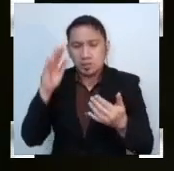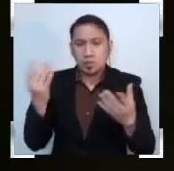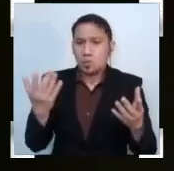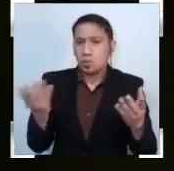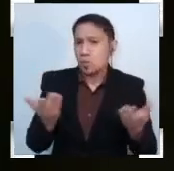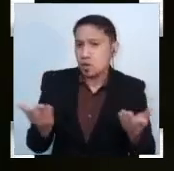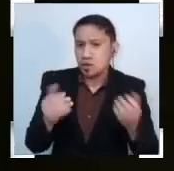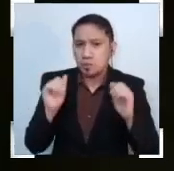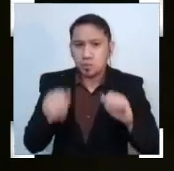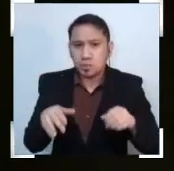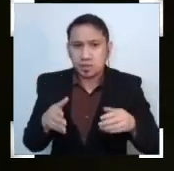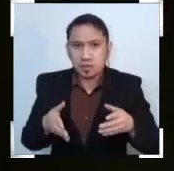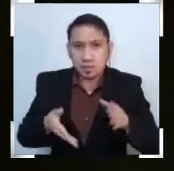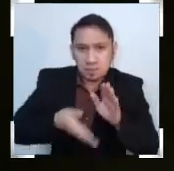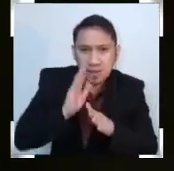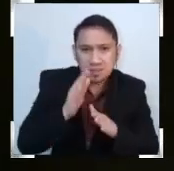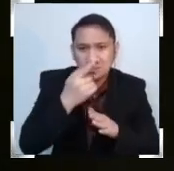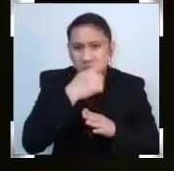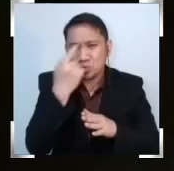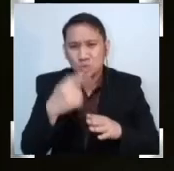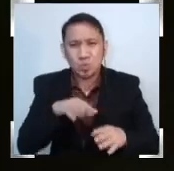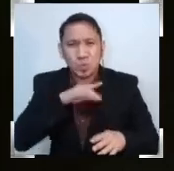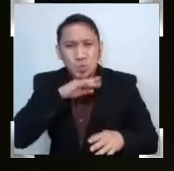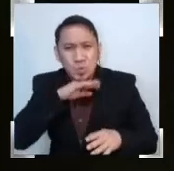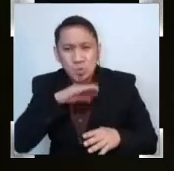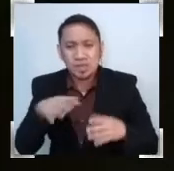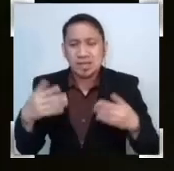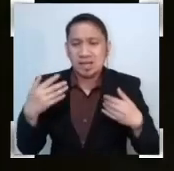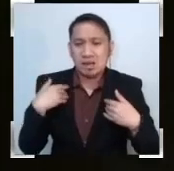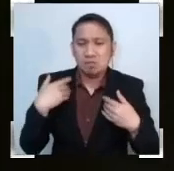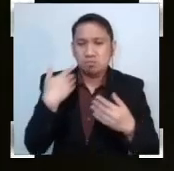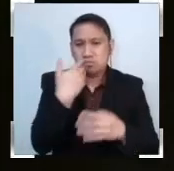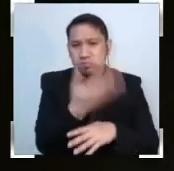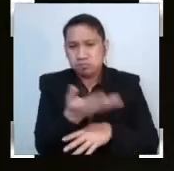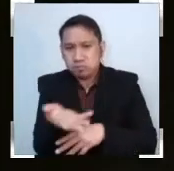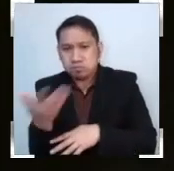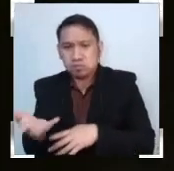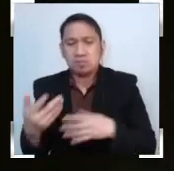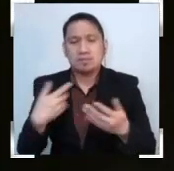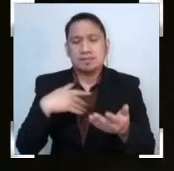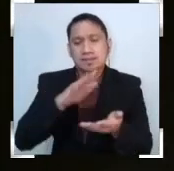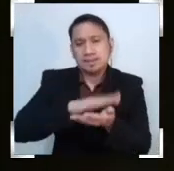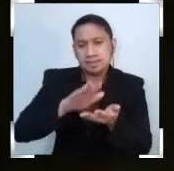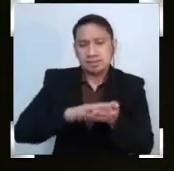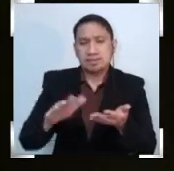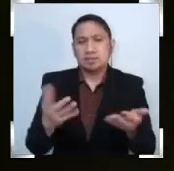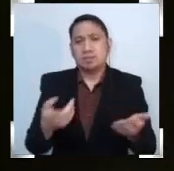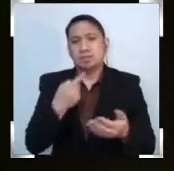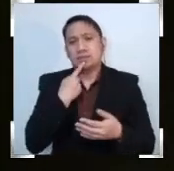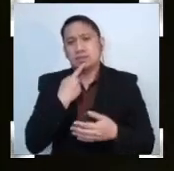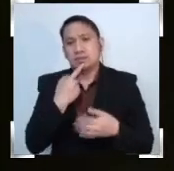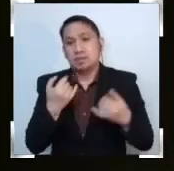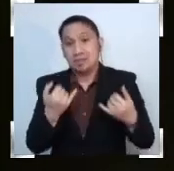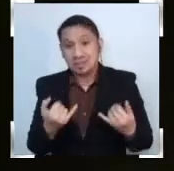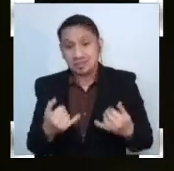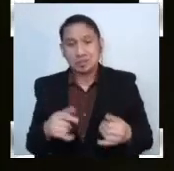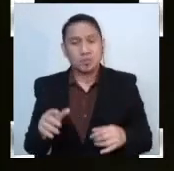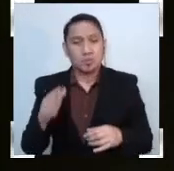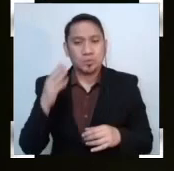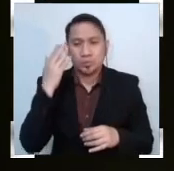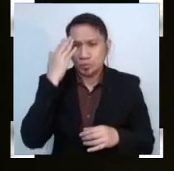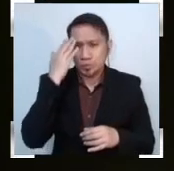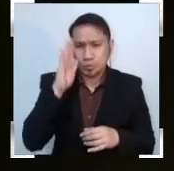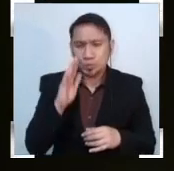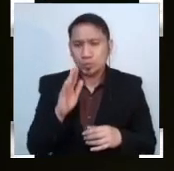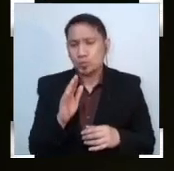dahil nagkalat pa yung mga debris. At gaya nga nung nabanggit natin sa ngayon, ay hindi pa natin matiyak